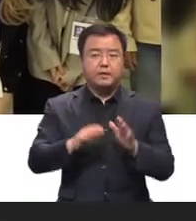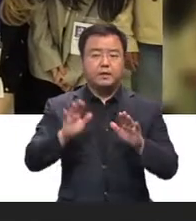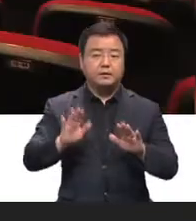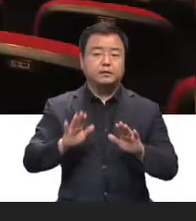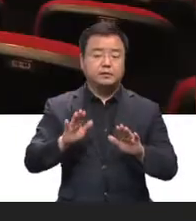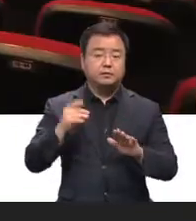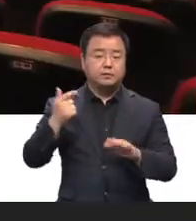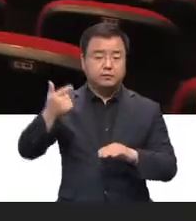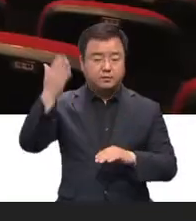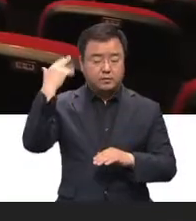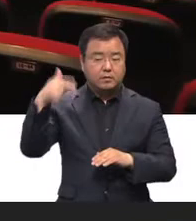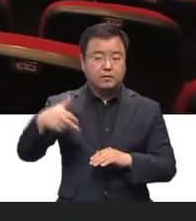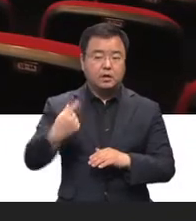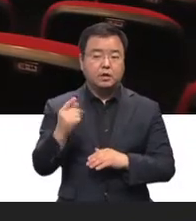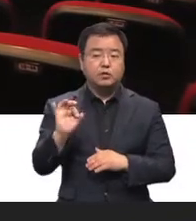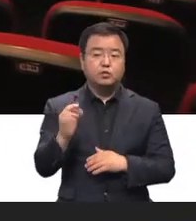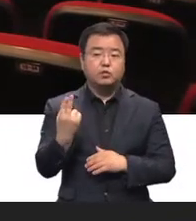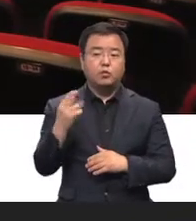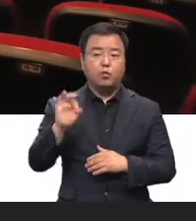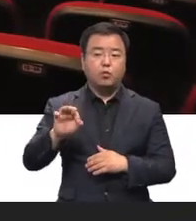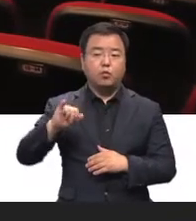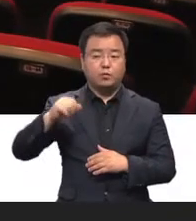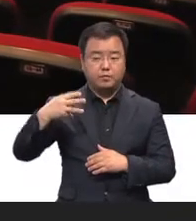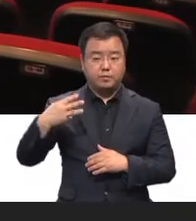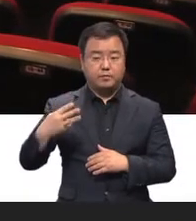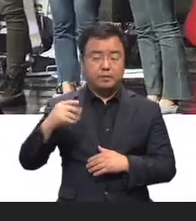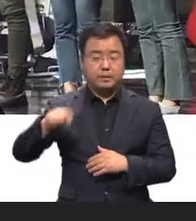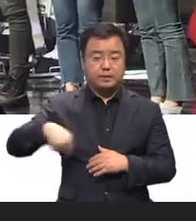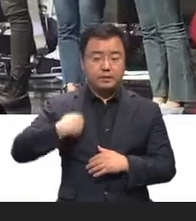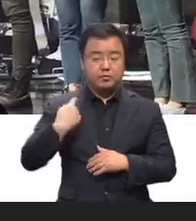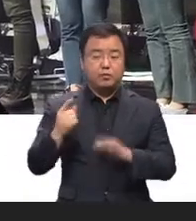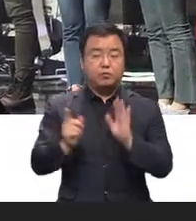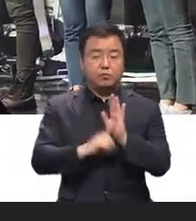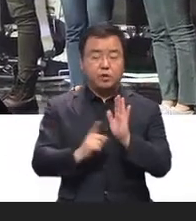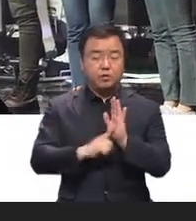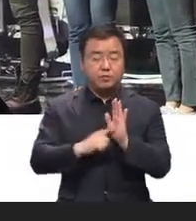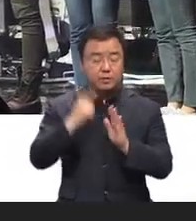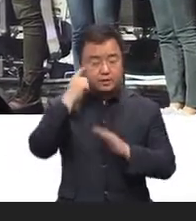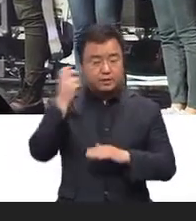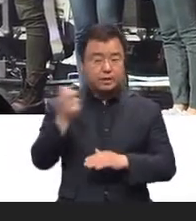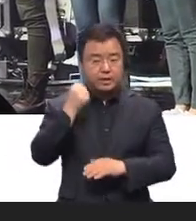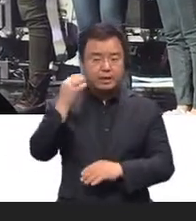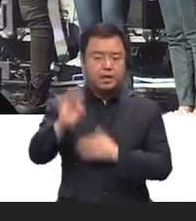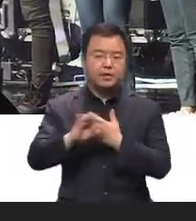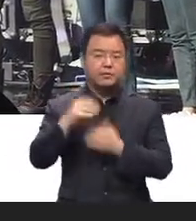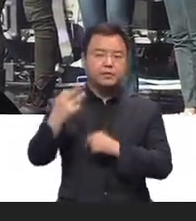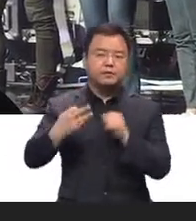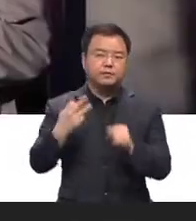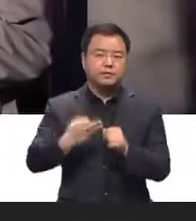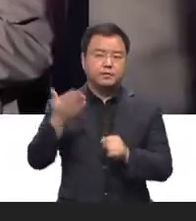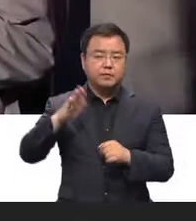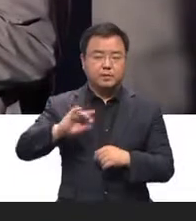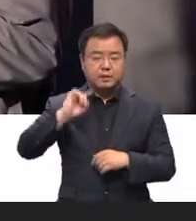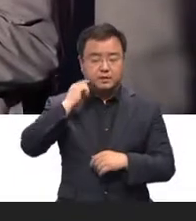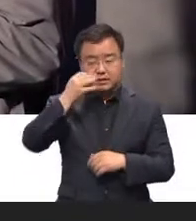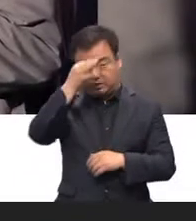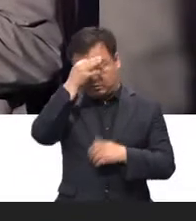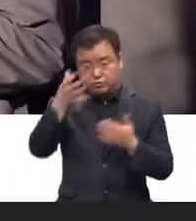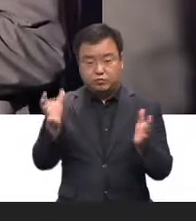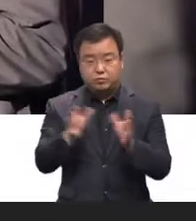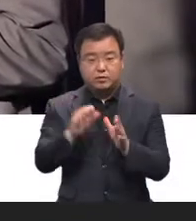조용필 단독 콘서트 기준으로 하면 13년 만인 데 연예인들 우리나라 예술단 기준으로 하면